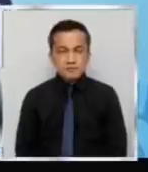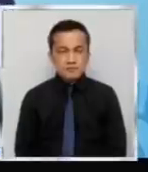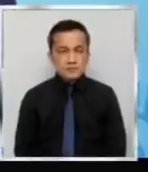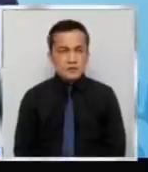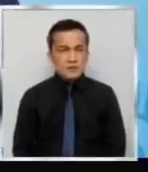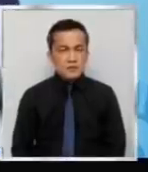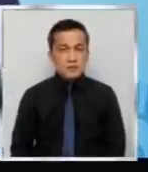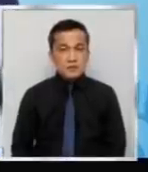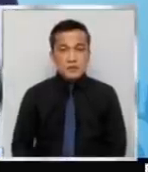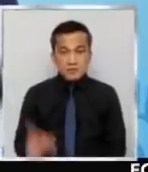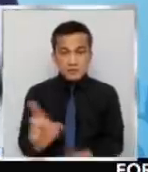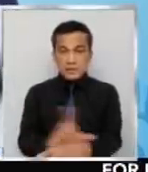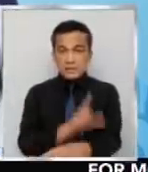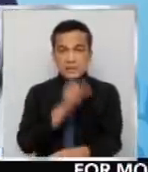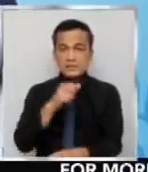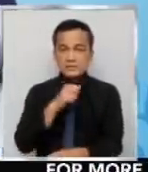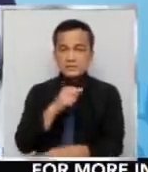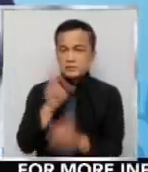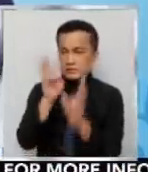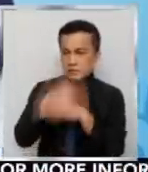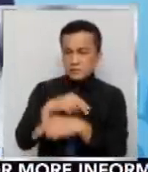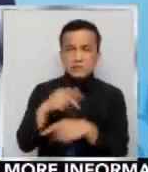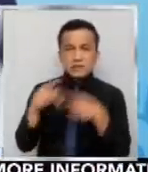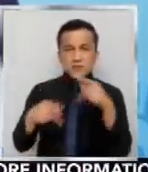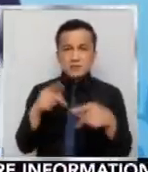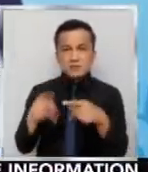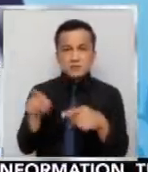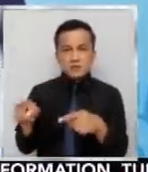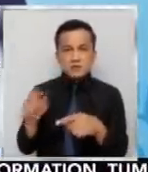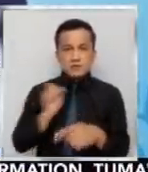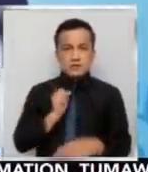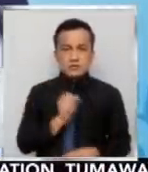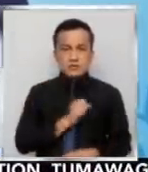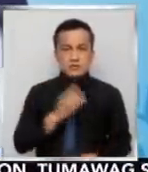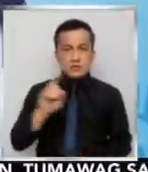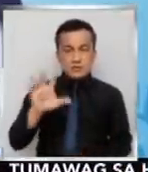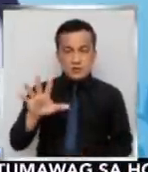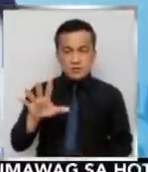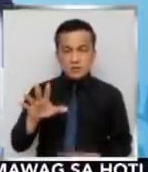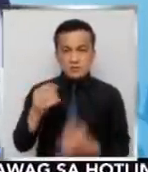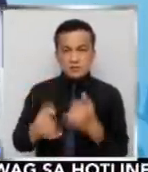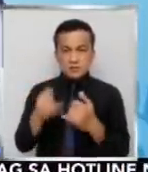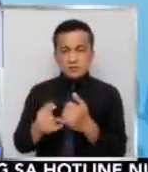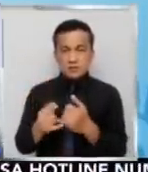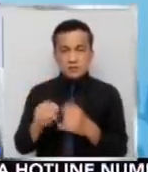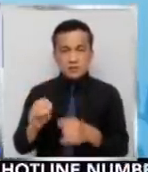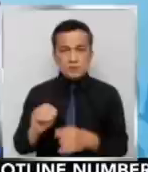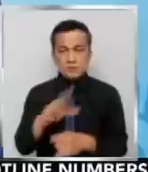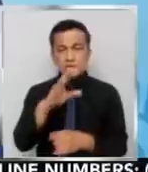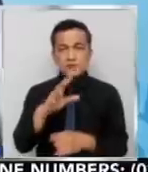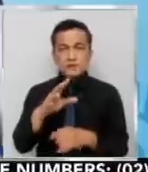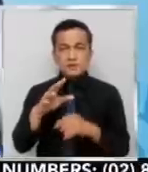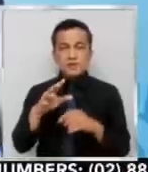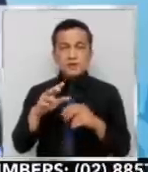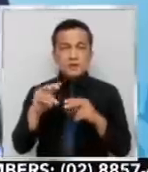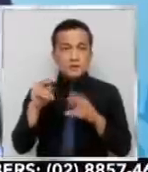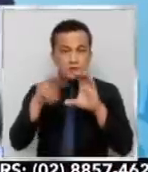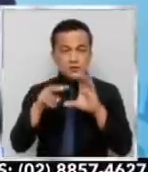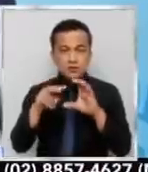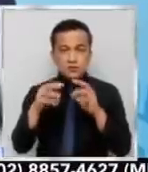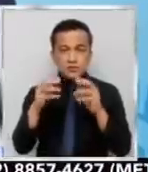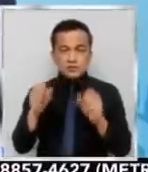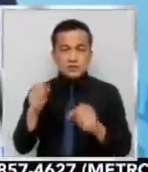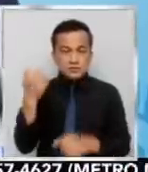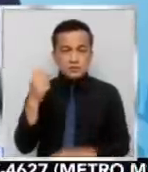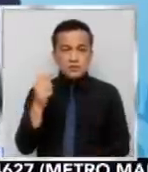Matagal nang hindi nakikita ng publiko si Senator Laila De Lima hanggang ilabas ang kanyang video message noong December 2021. Kitang-kita ang kanyang